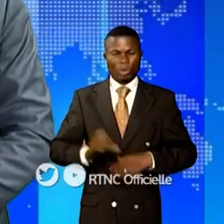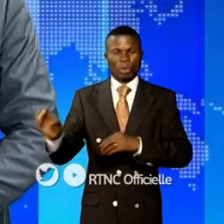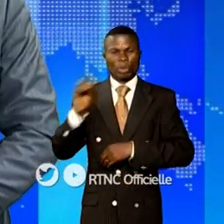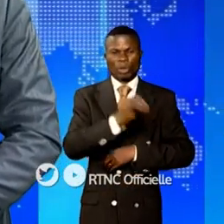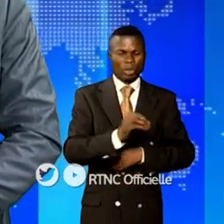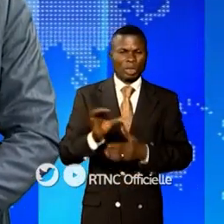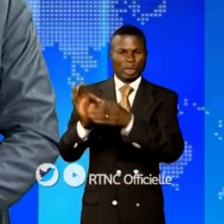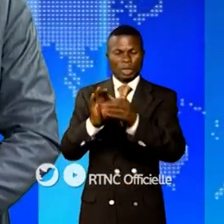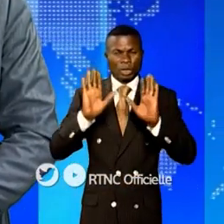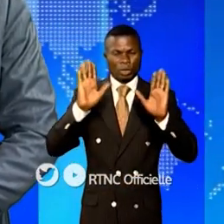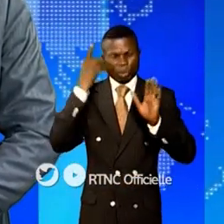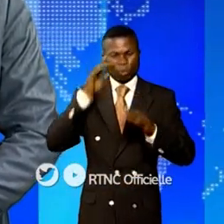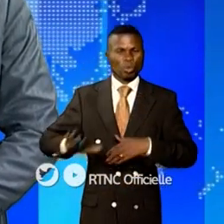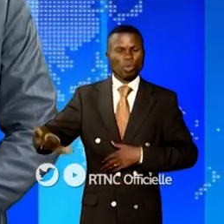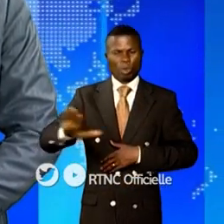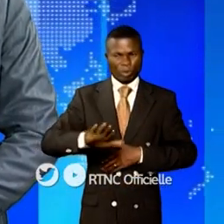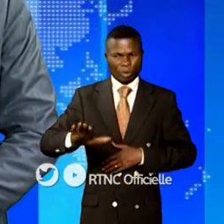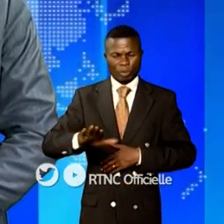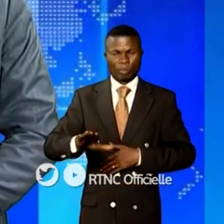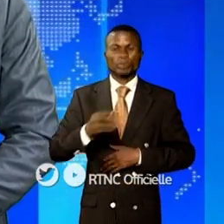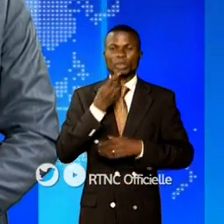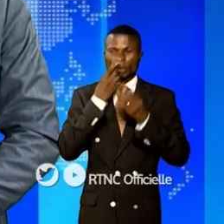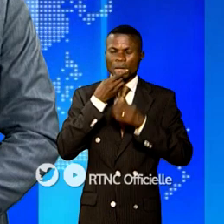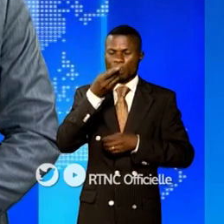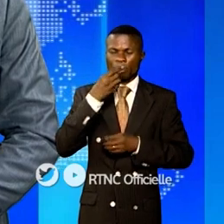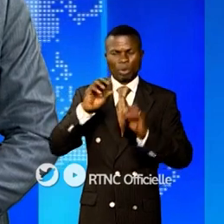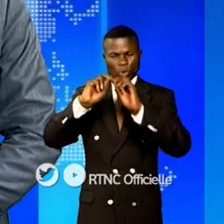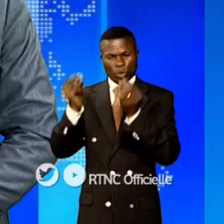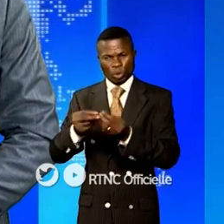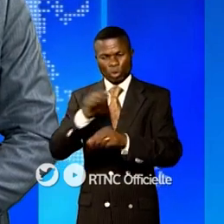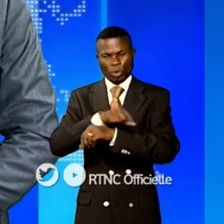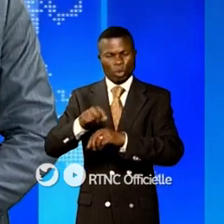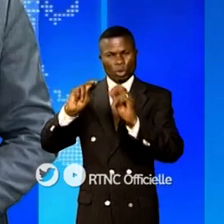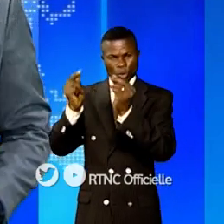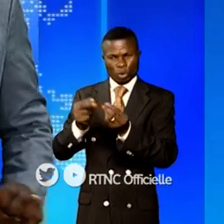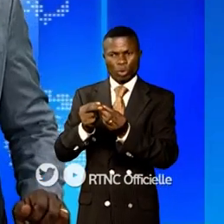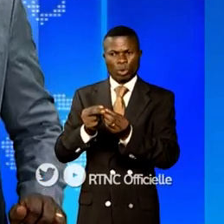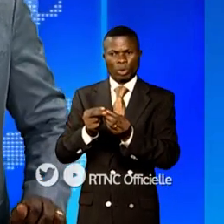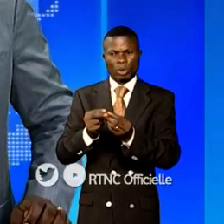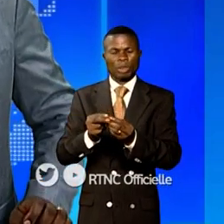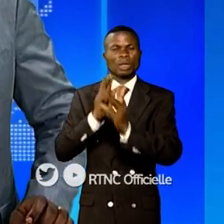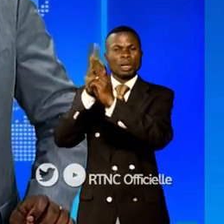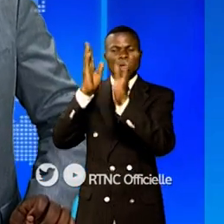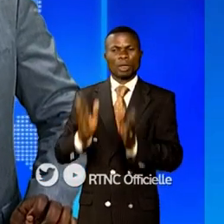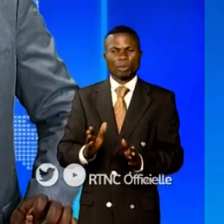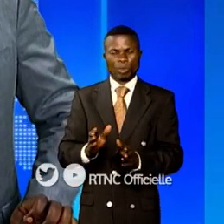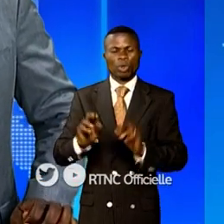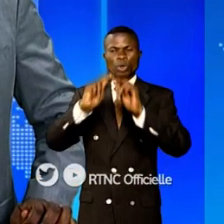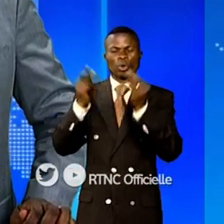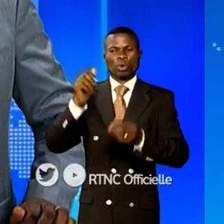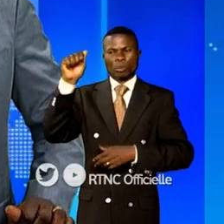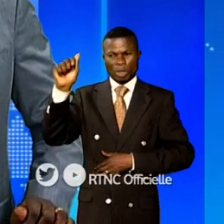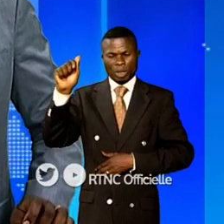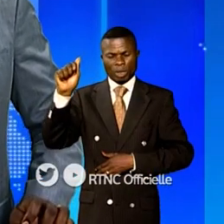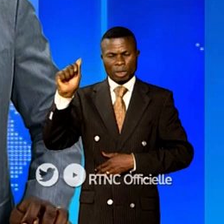d'une union sacrée pour la nation. La déclaration des organes statutaires de ces partis a été lue ici par les rapporteurs de la FDC à